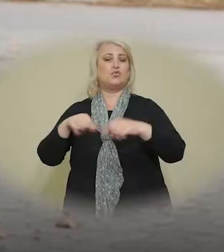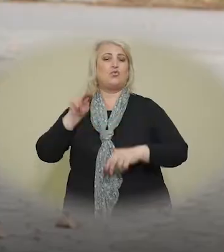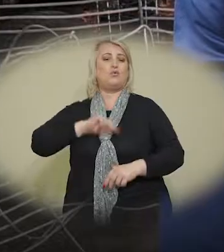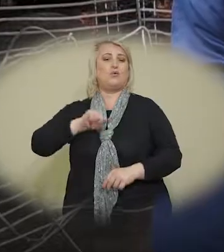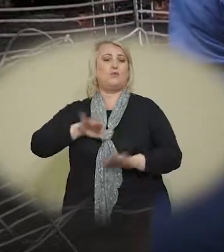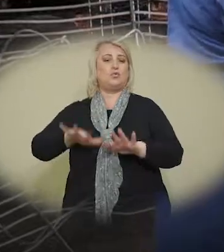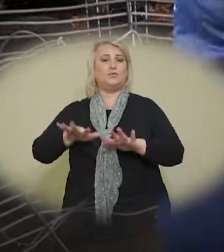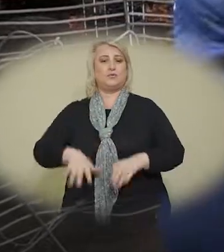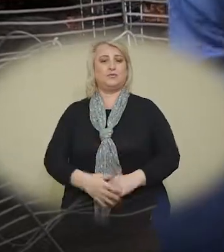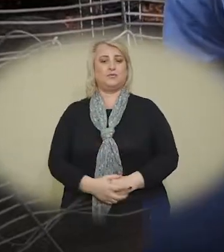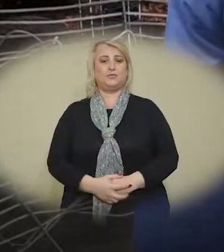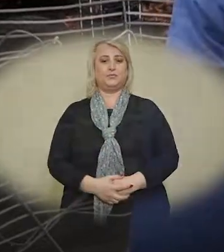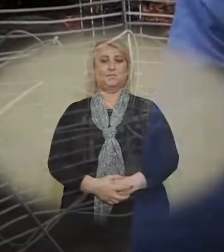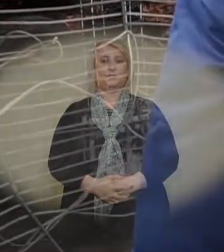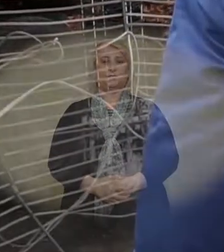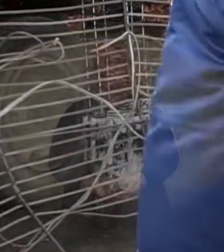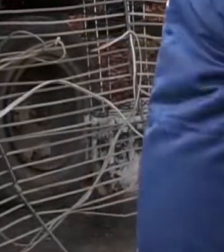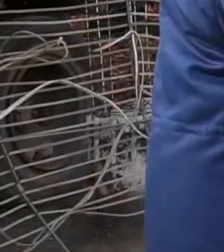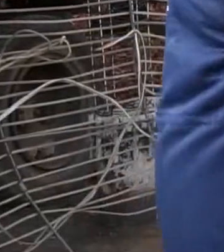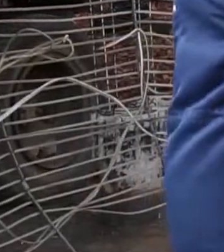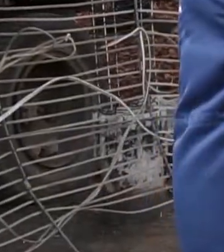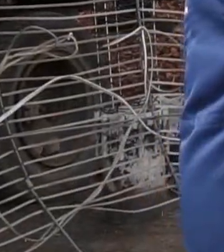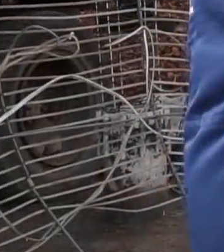eu nu pot să Cătă transmite